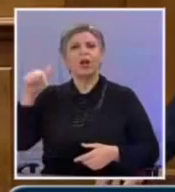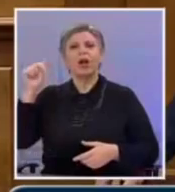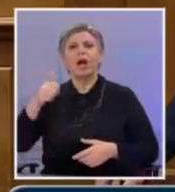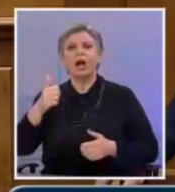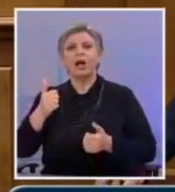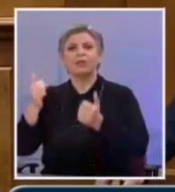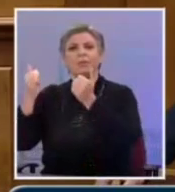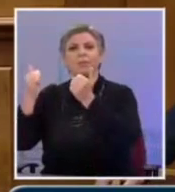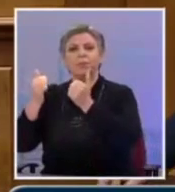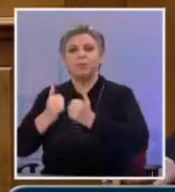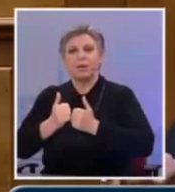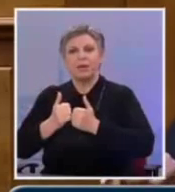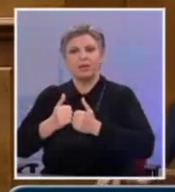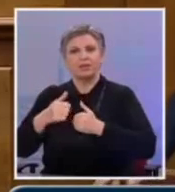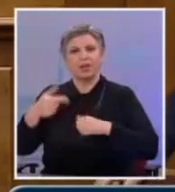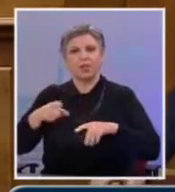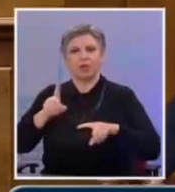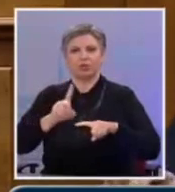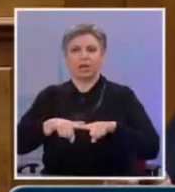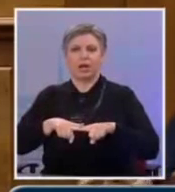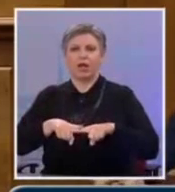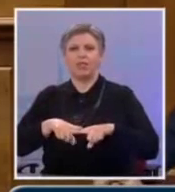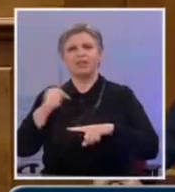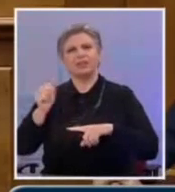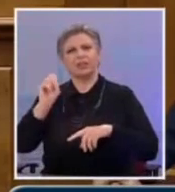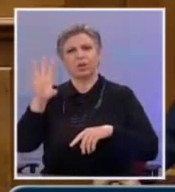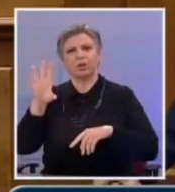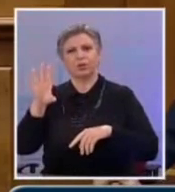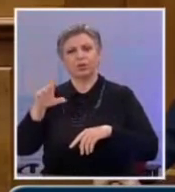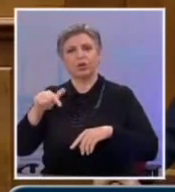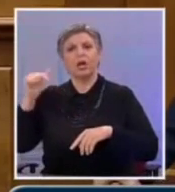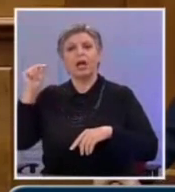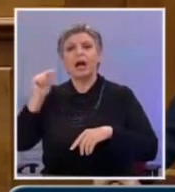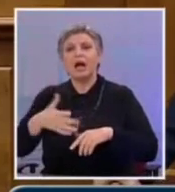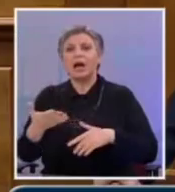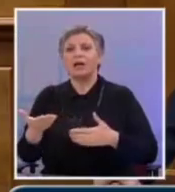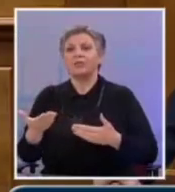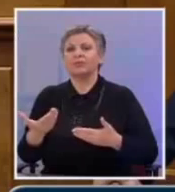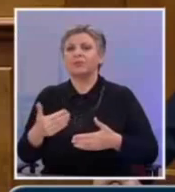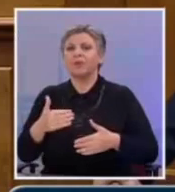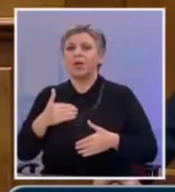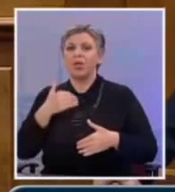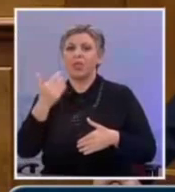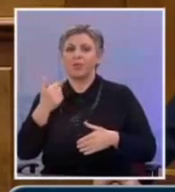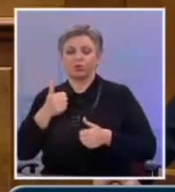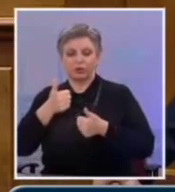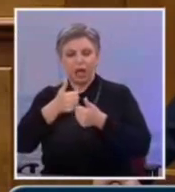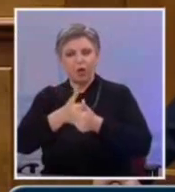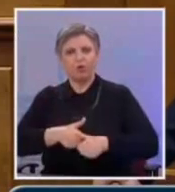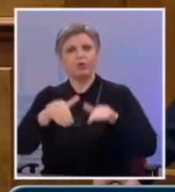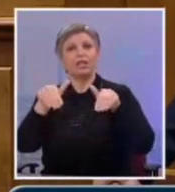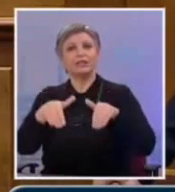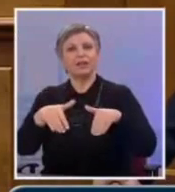ισχυρών εντός και εκτός Ελλάδας δεν μπορούσε και δεν μπορεί να προχωρήσει με τον σεβασμό στο δημοκρατικό κεκτημένο στο